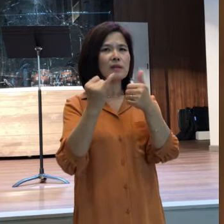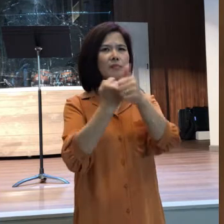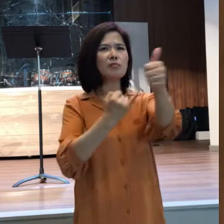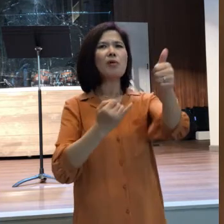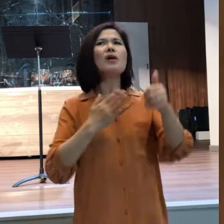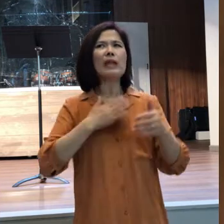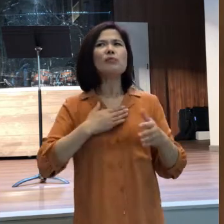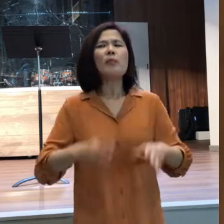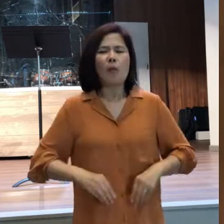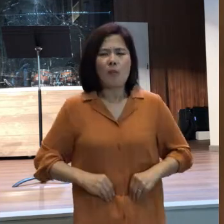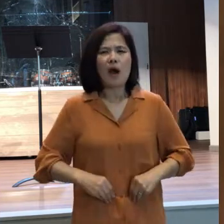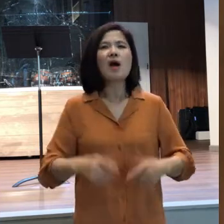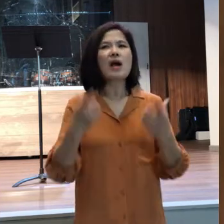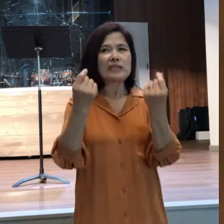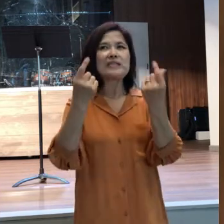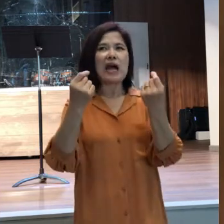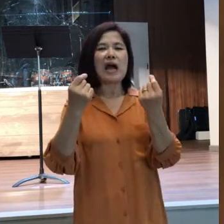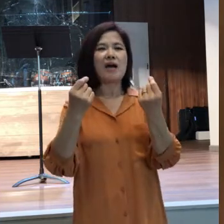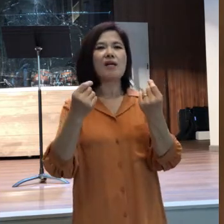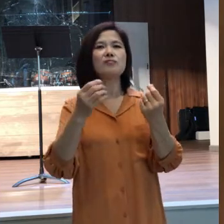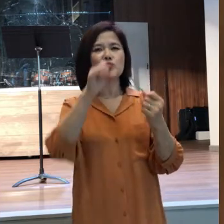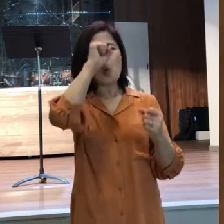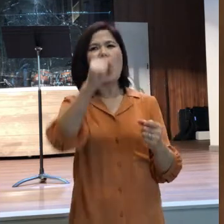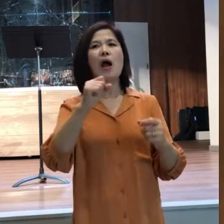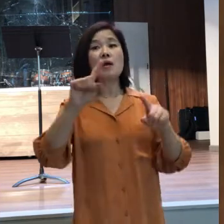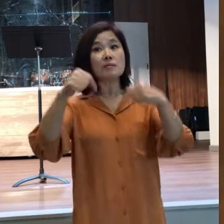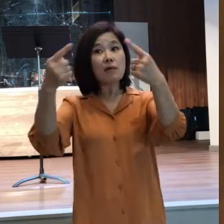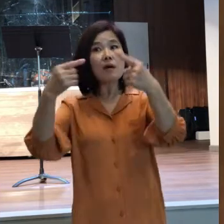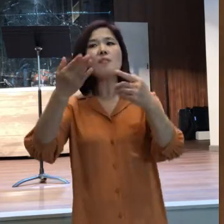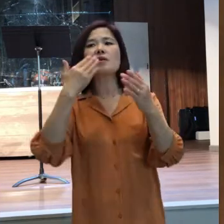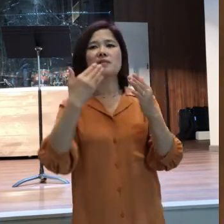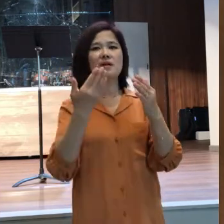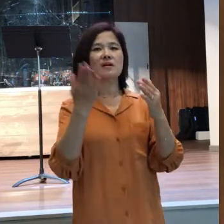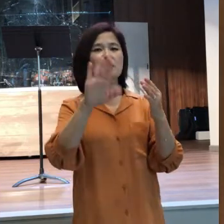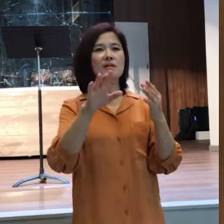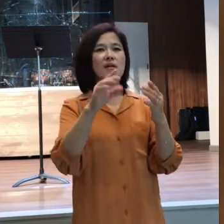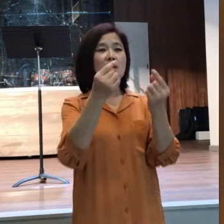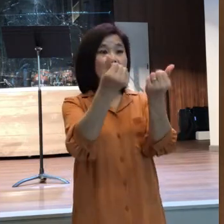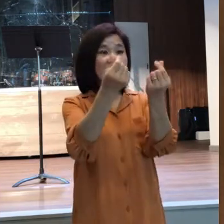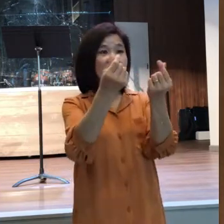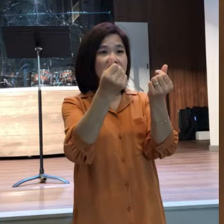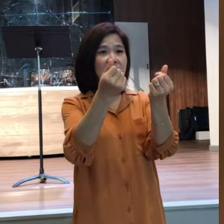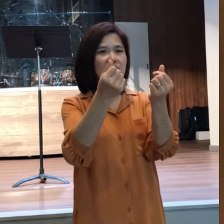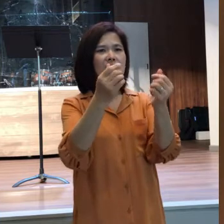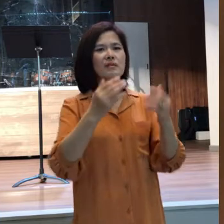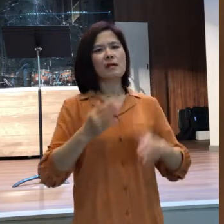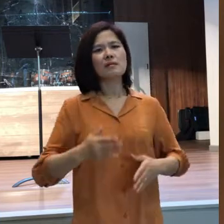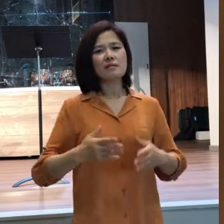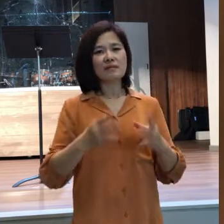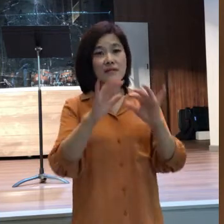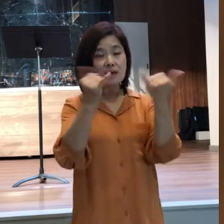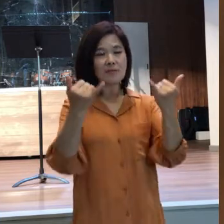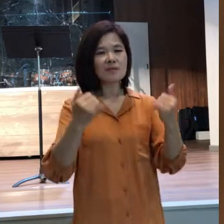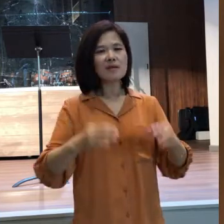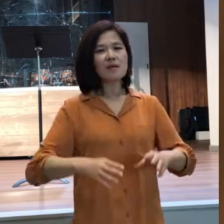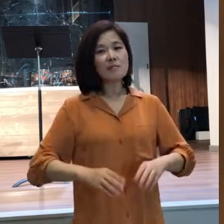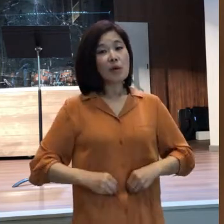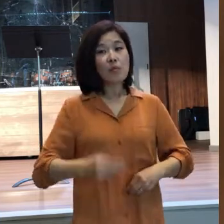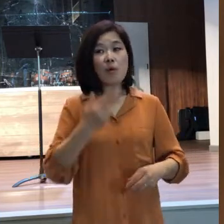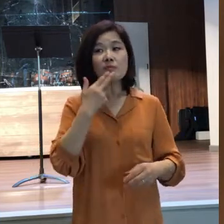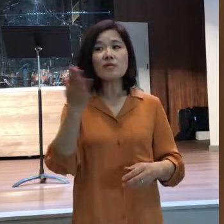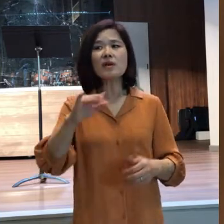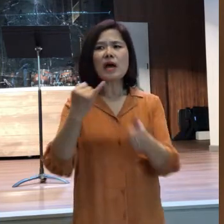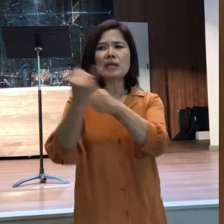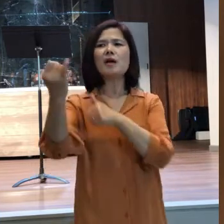남편도 출출해요. 그러니까 좋아 들어가는 거예요. 공감은 뭐예요? 나는 배가 안 고파요. 근데 아내가 배가